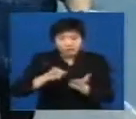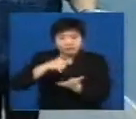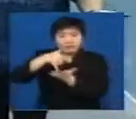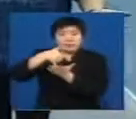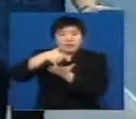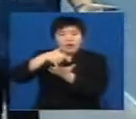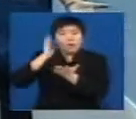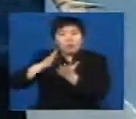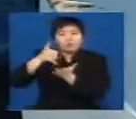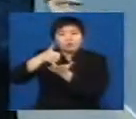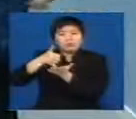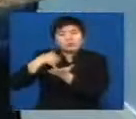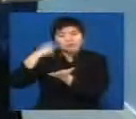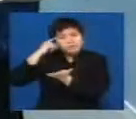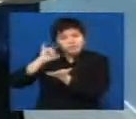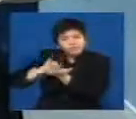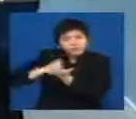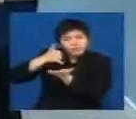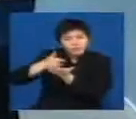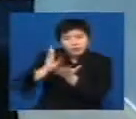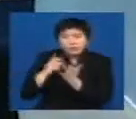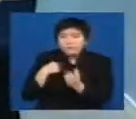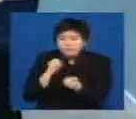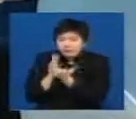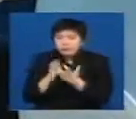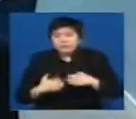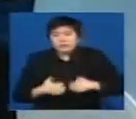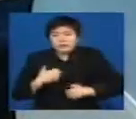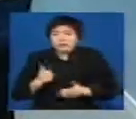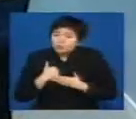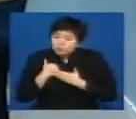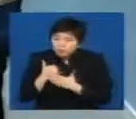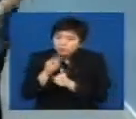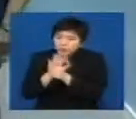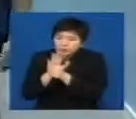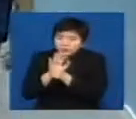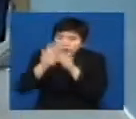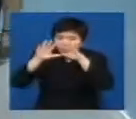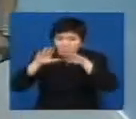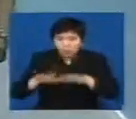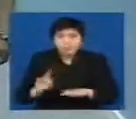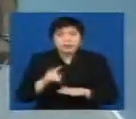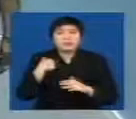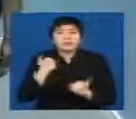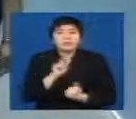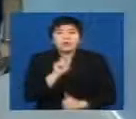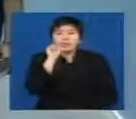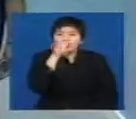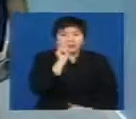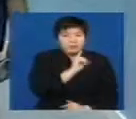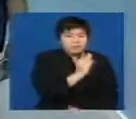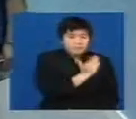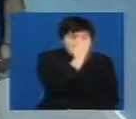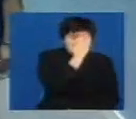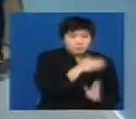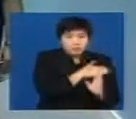าลก็มีหน้าที่ที่ต้องช่วยฟื้นฟูเยียวยา ให้ก็ยาวเรื่องนี้ ตั้งแต่ปัจจุบันทันด่วนยันยาว และ